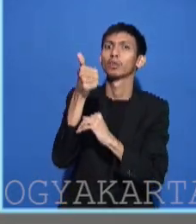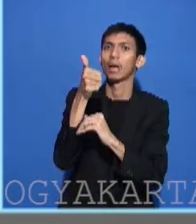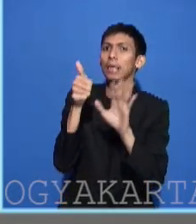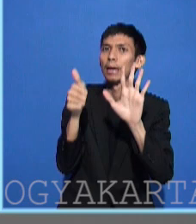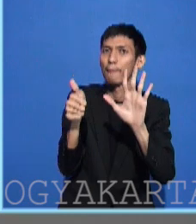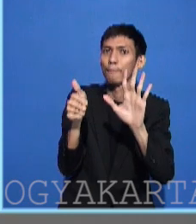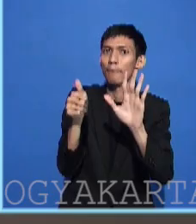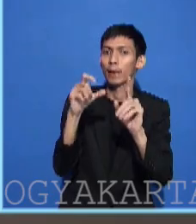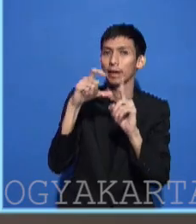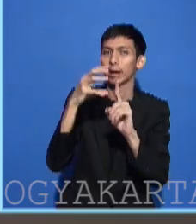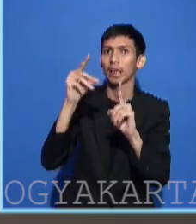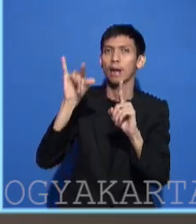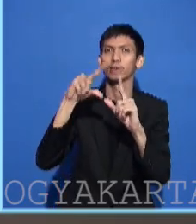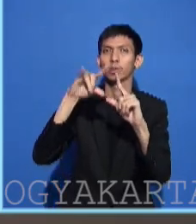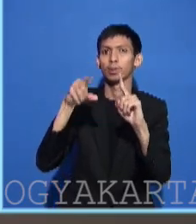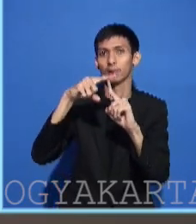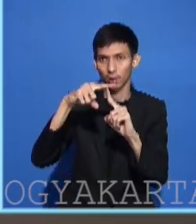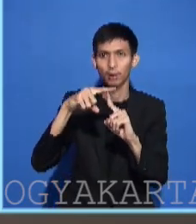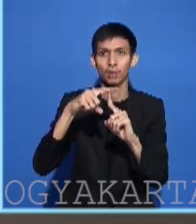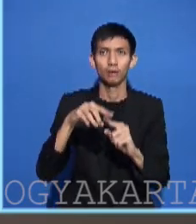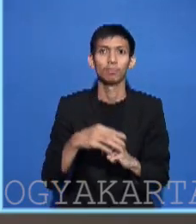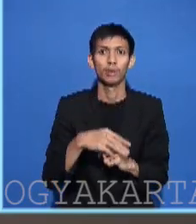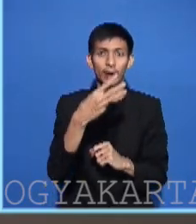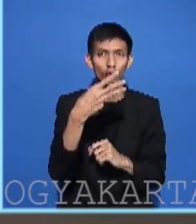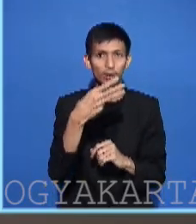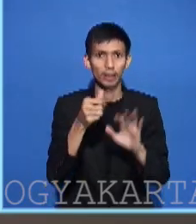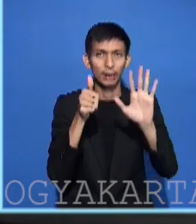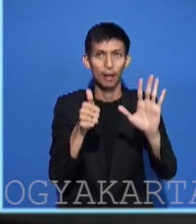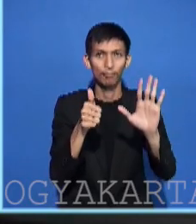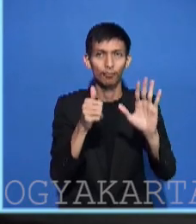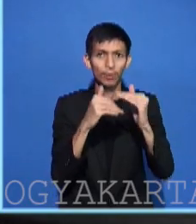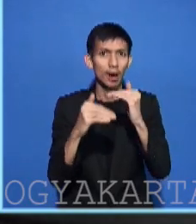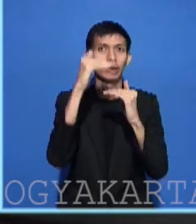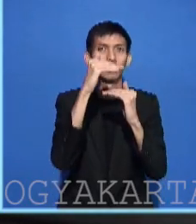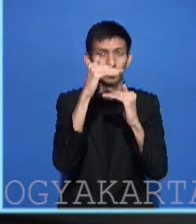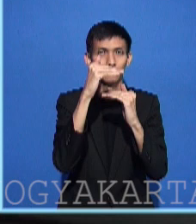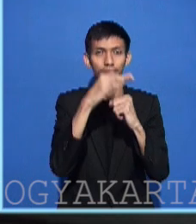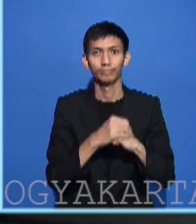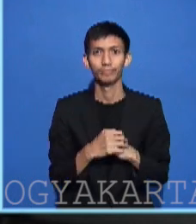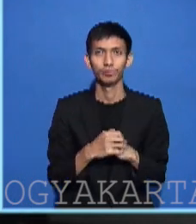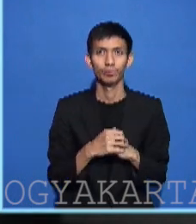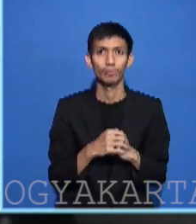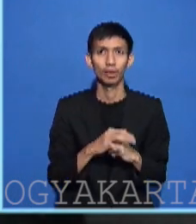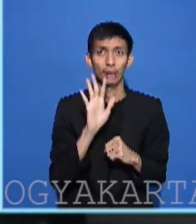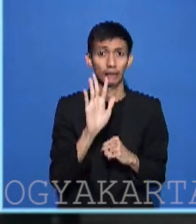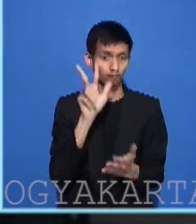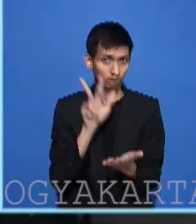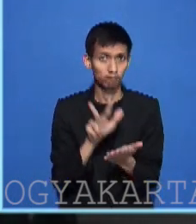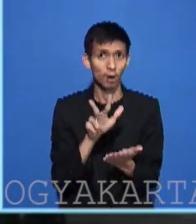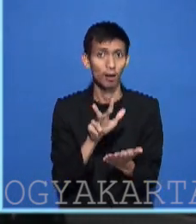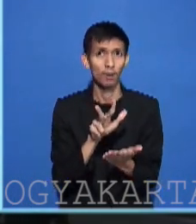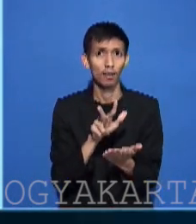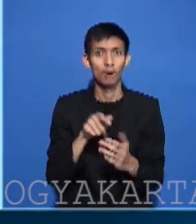itu pun dengan catatan elongasinya juga di atas 6 derajat. Ya, nanti keputusan akan di sidang